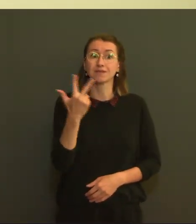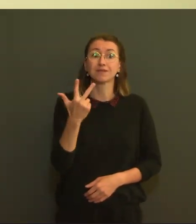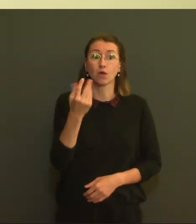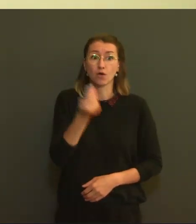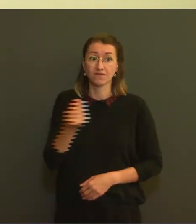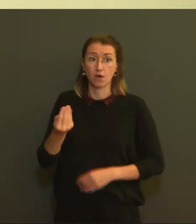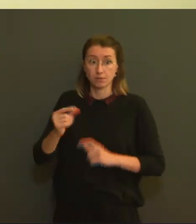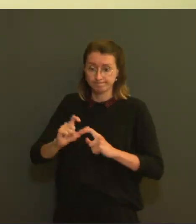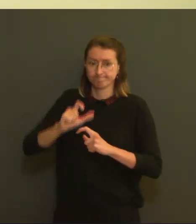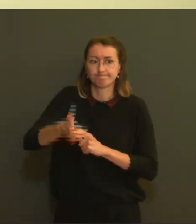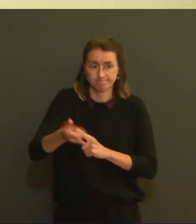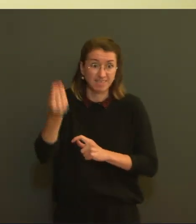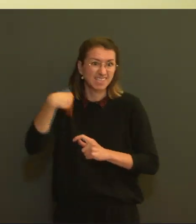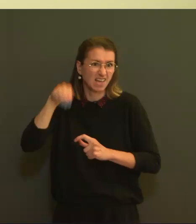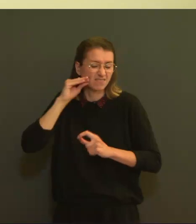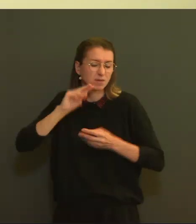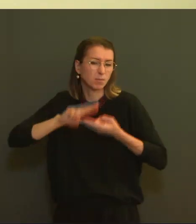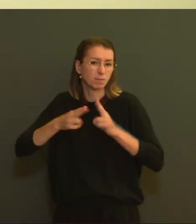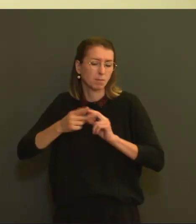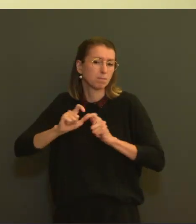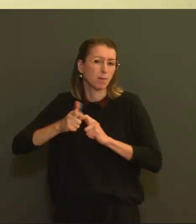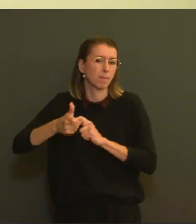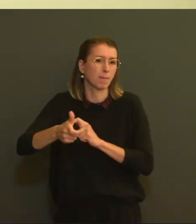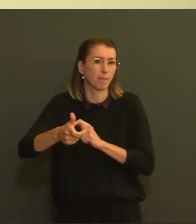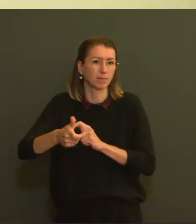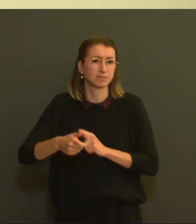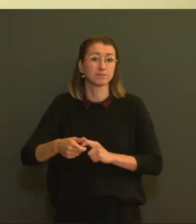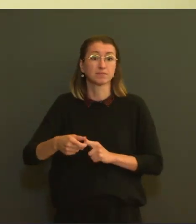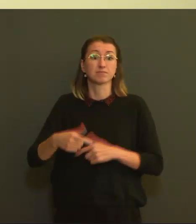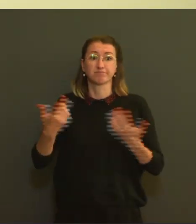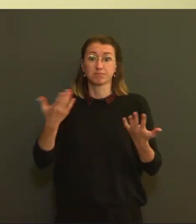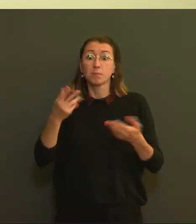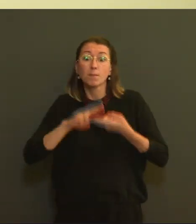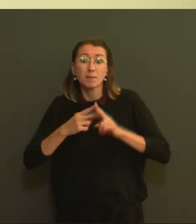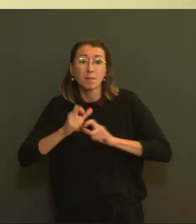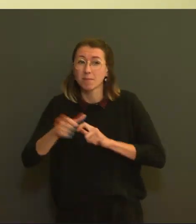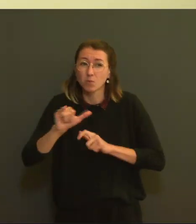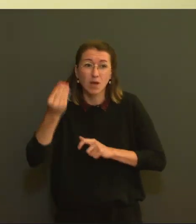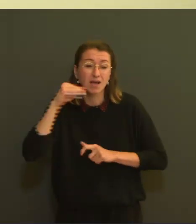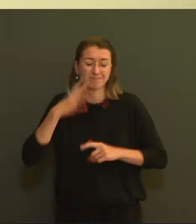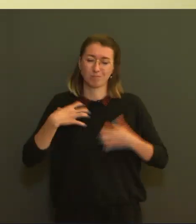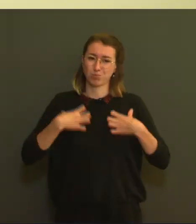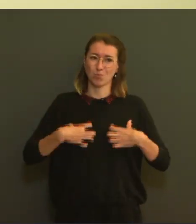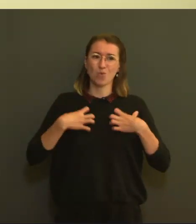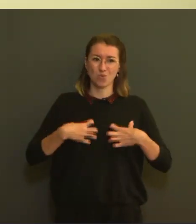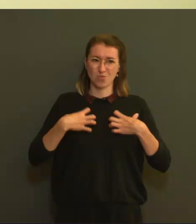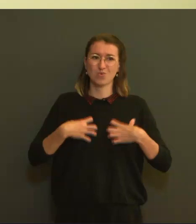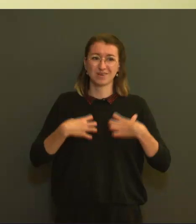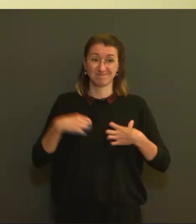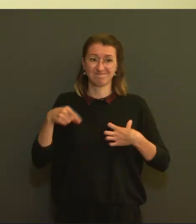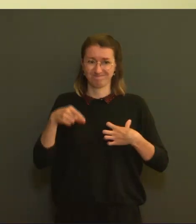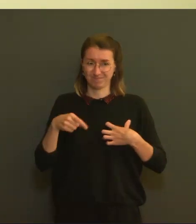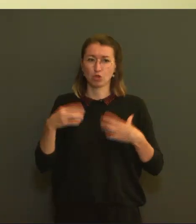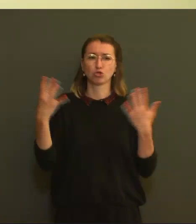hospitalisés, et la complication la plus fréquente était la pneumonie associée au COVID, que l'on trouvait dans 9%. Mais il